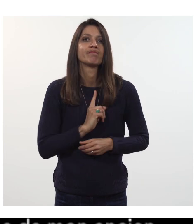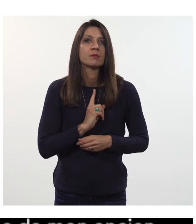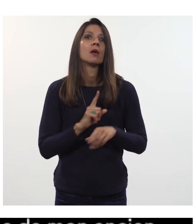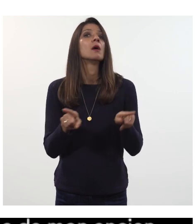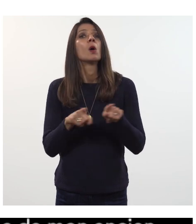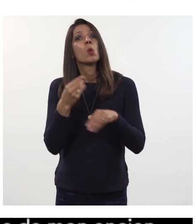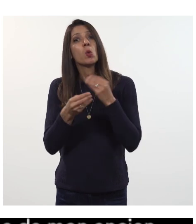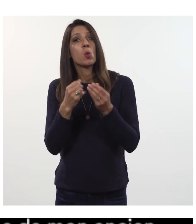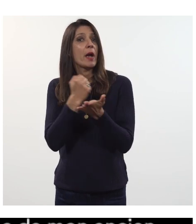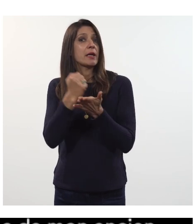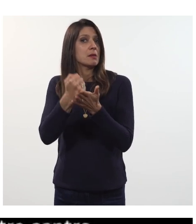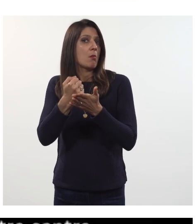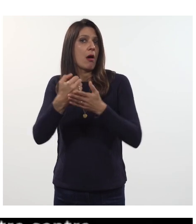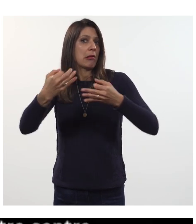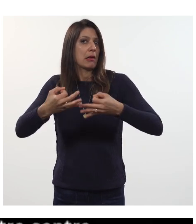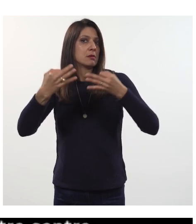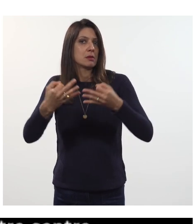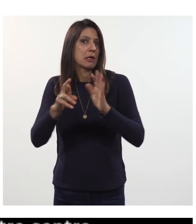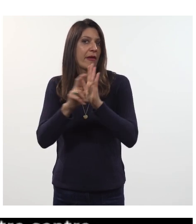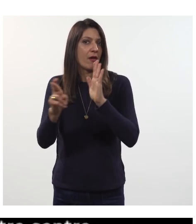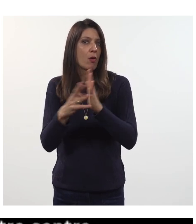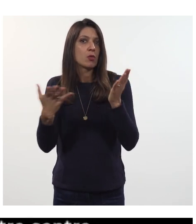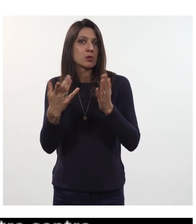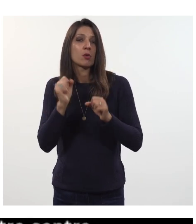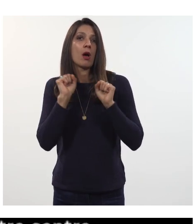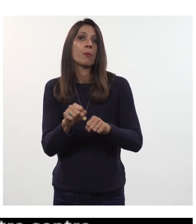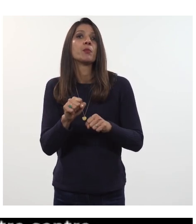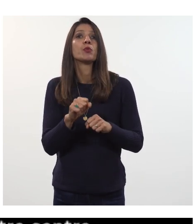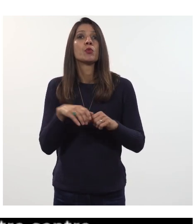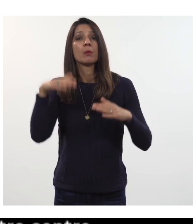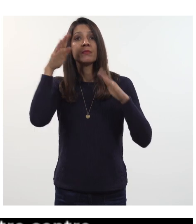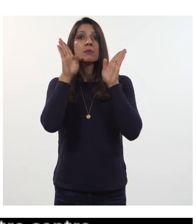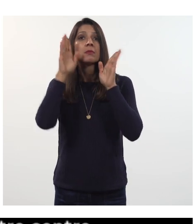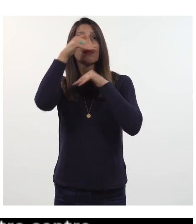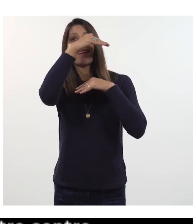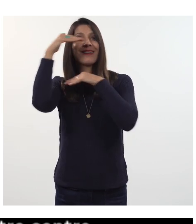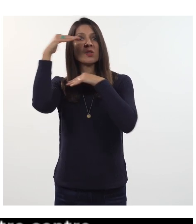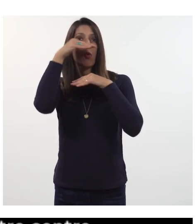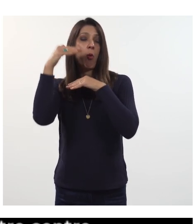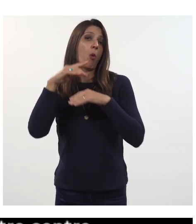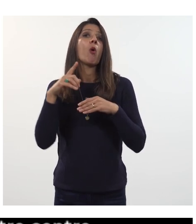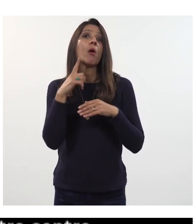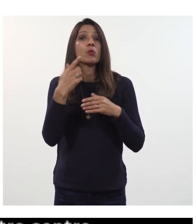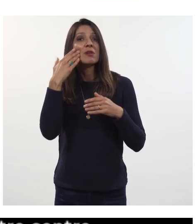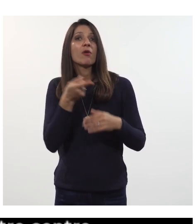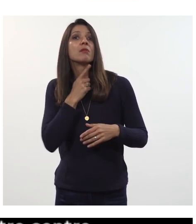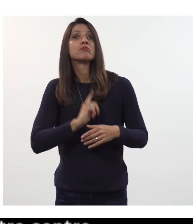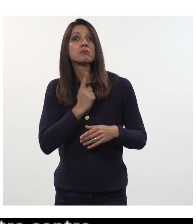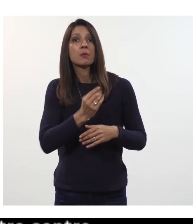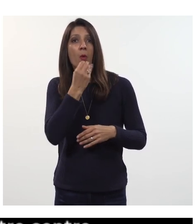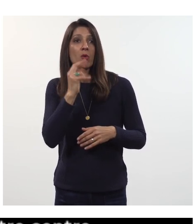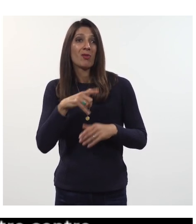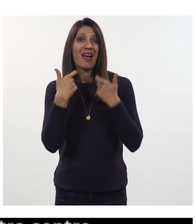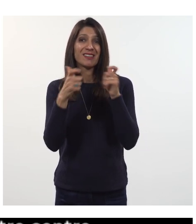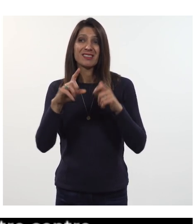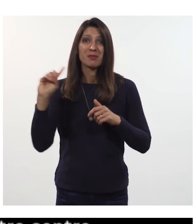l'examen de référence, ça reste bien sûr la radiovidéoscopie de déglutition qui n'est pas accessible partout et si facilement que ça. Mais il ne faut pas